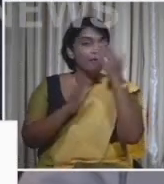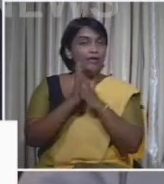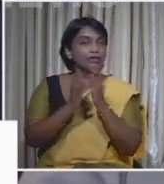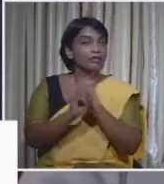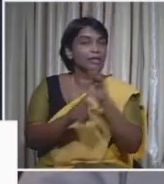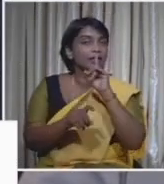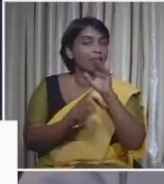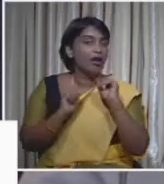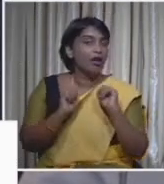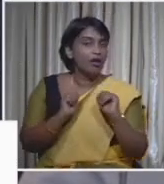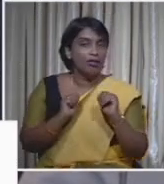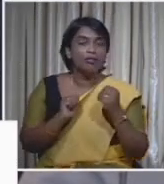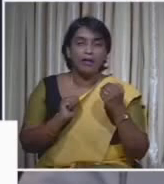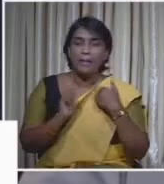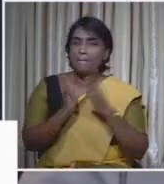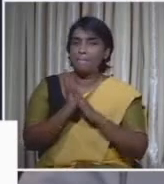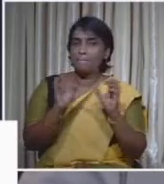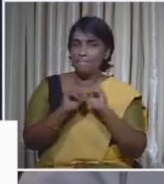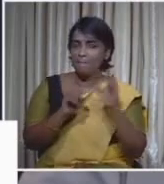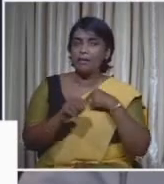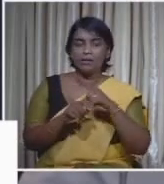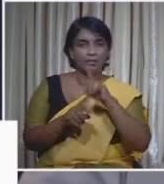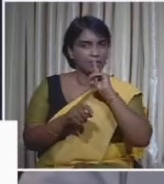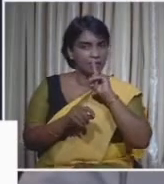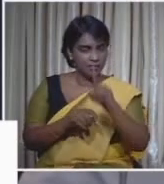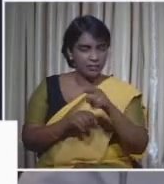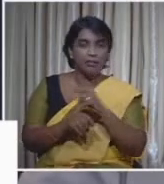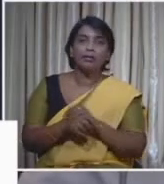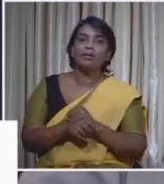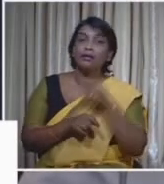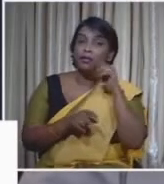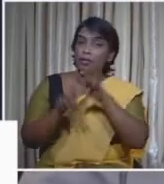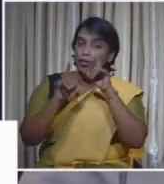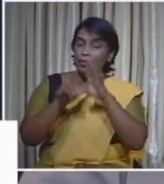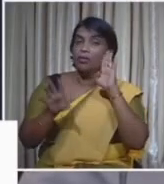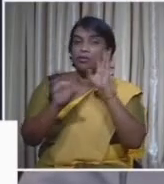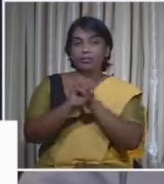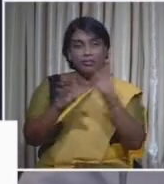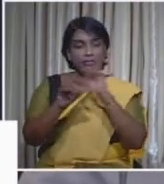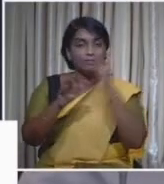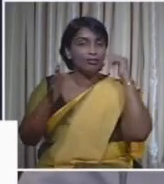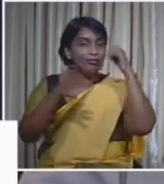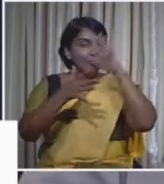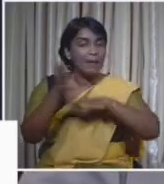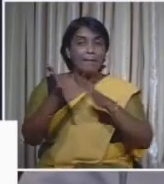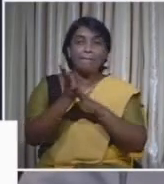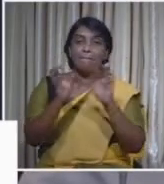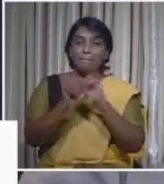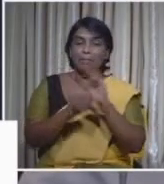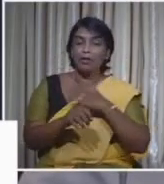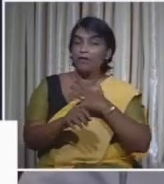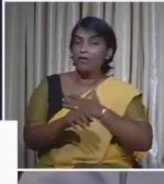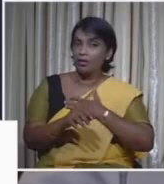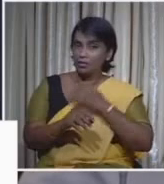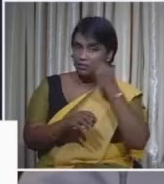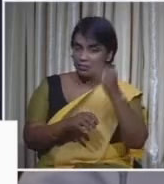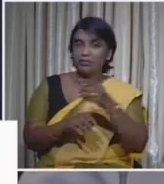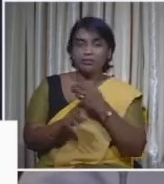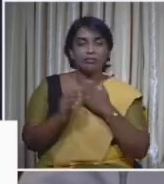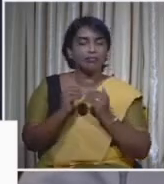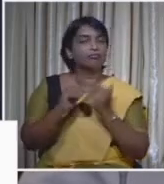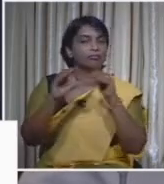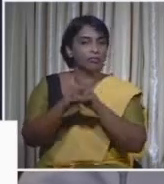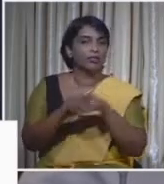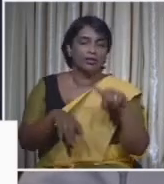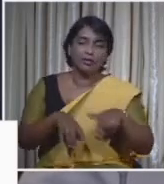කියන්නේ කියලා මම මාධ්‍යවේදීන්ගෙන් ඉල්ලා සිටින්නේ මෙවැනි ප්‍රකාශන පිළිබඳ මාධ්‍ය තුළ හඬක් නගන්නට පෙරට එන්න කියලා